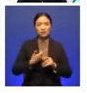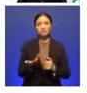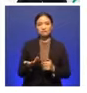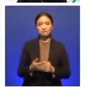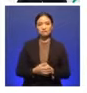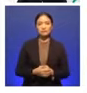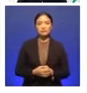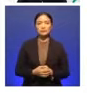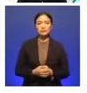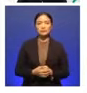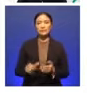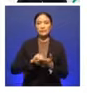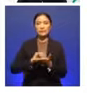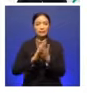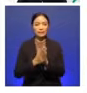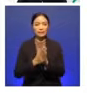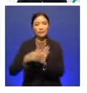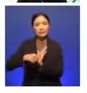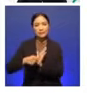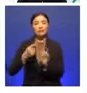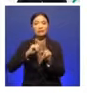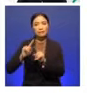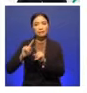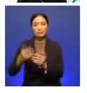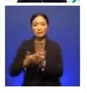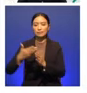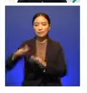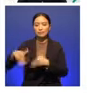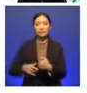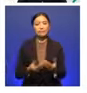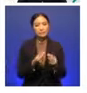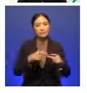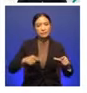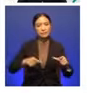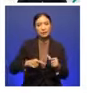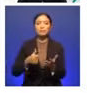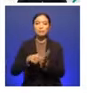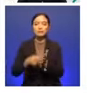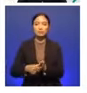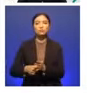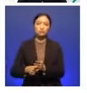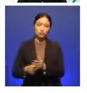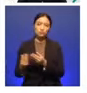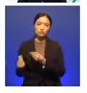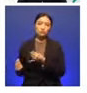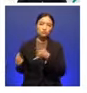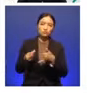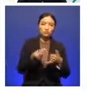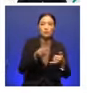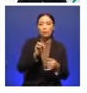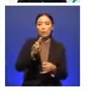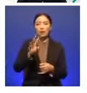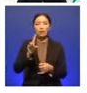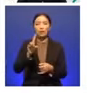ครับหรือว่าการปรับปรุงภาษีอัตราก้าวหน้านะครับภาษีเงินได้ภาษีที่ดินภาษีมรดกต่างๆแล้วก็รวมทั้งอาจจะมีภาษีเรื่อง